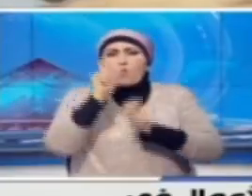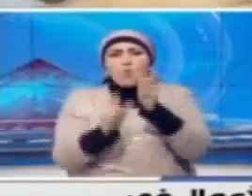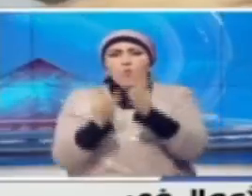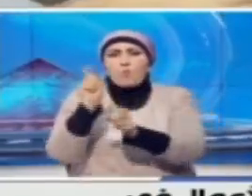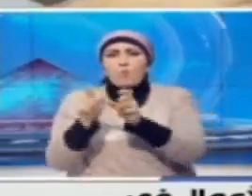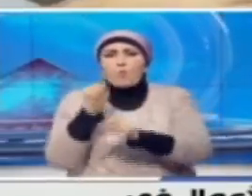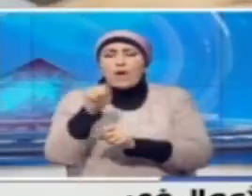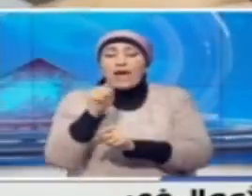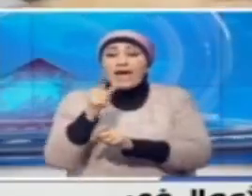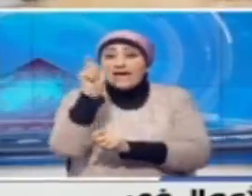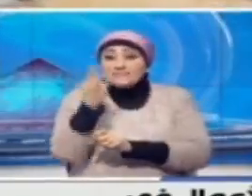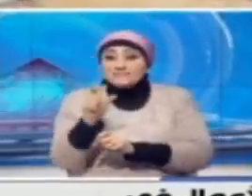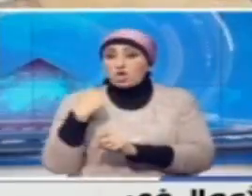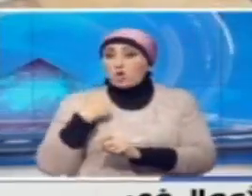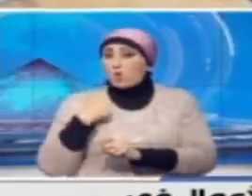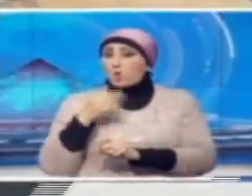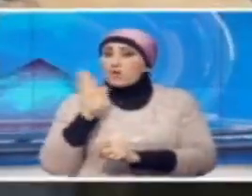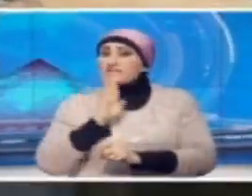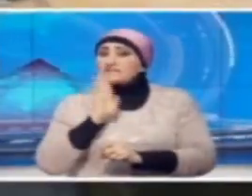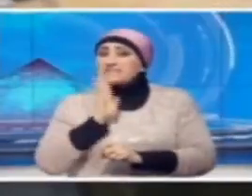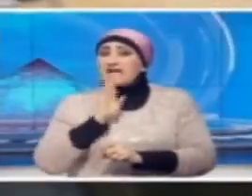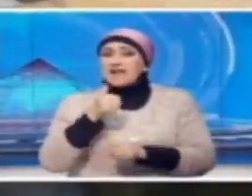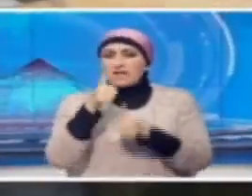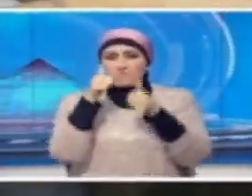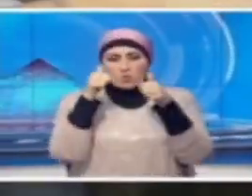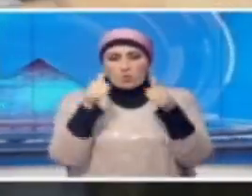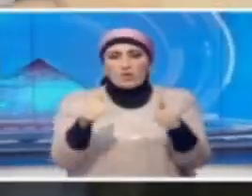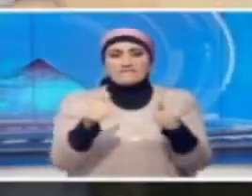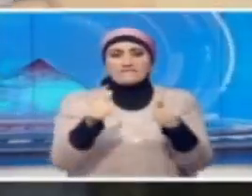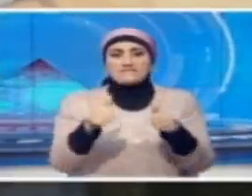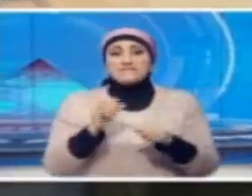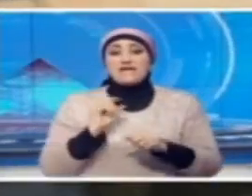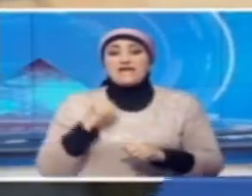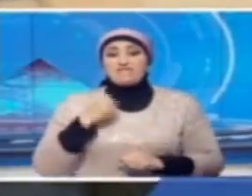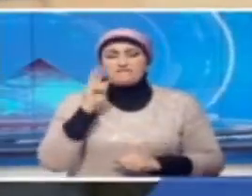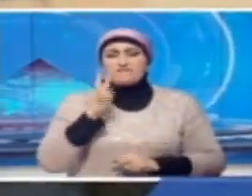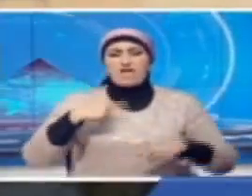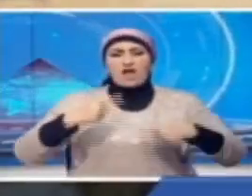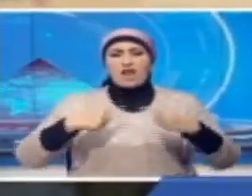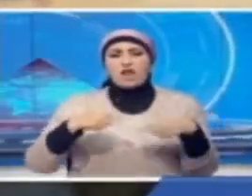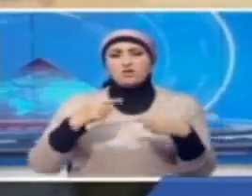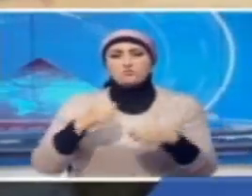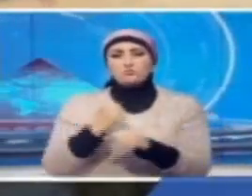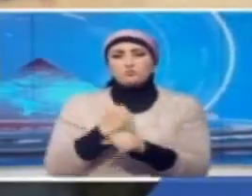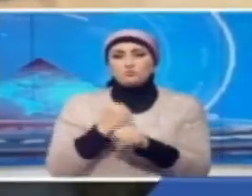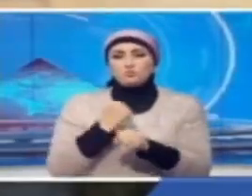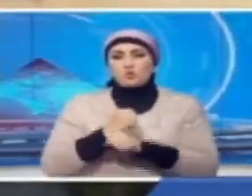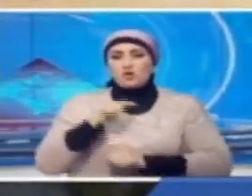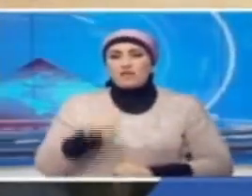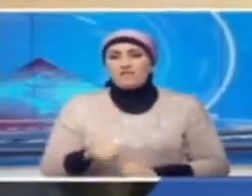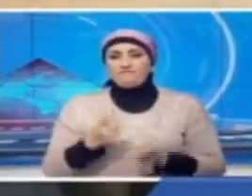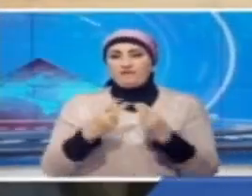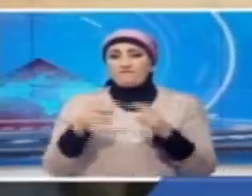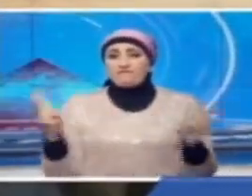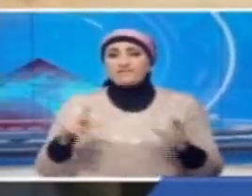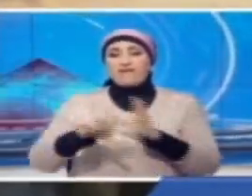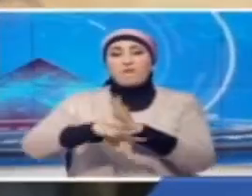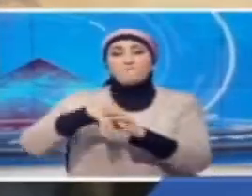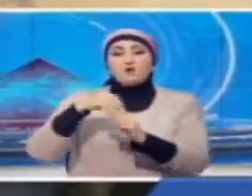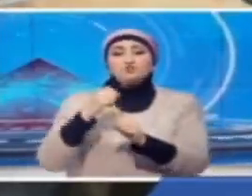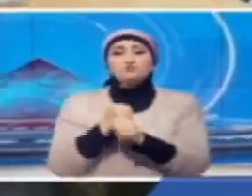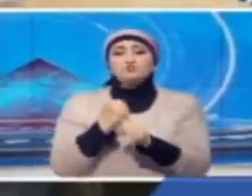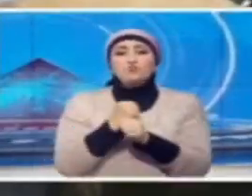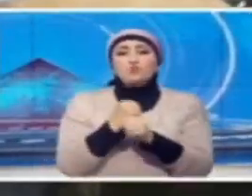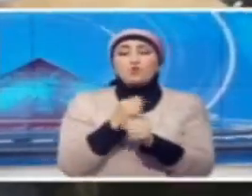يقدر ان هو من خلال التعليم الجيد ان هو يمارس النشاط بتاعه، يبتدي يفتح لنفسه مشروع،